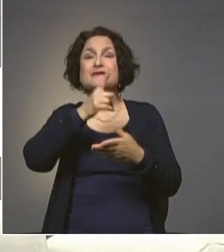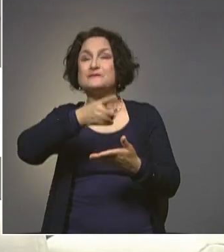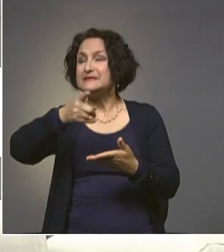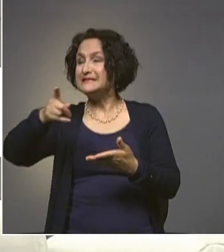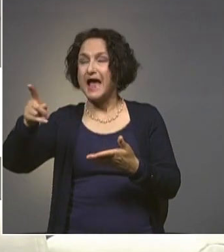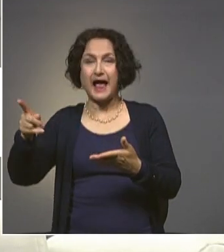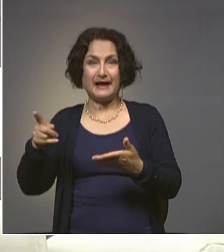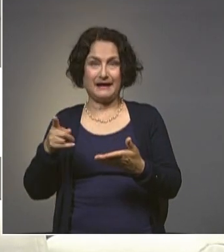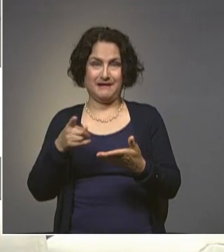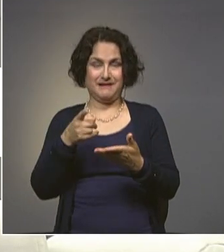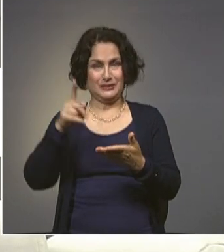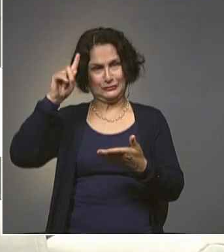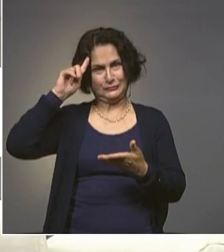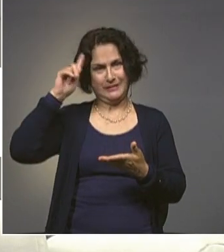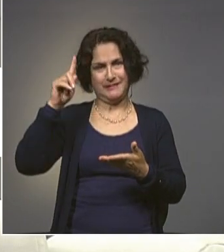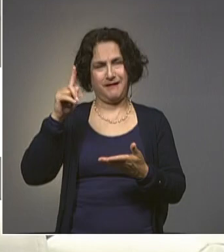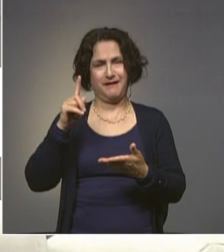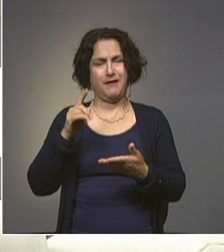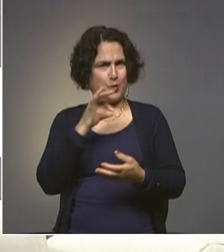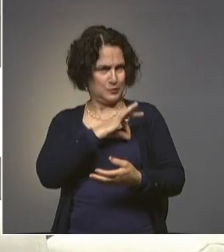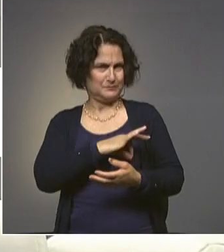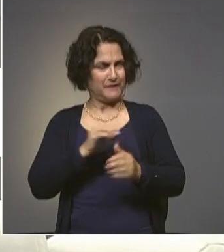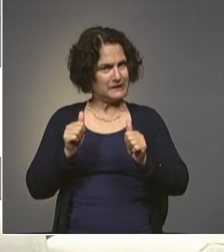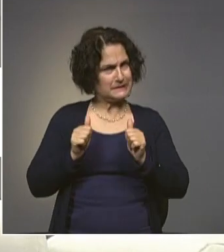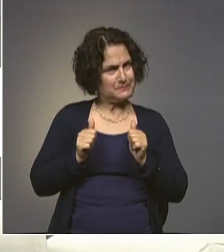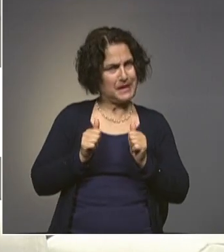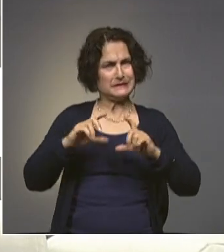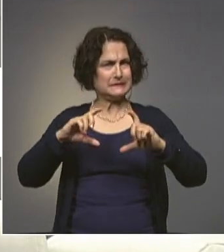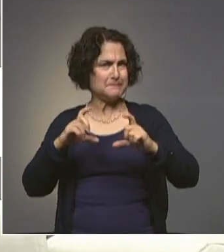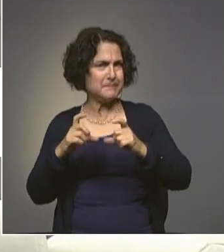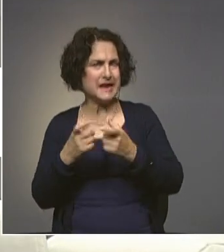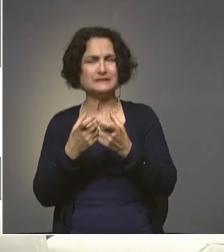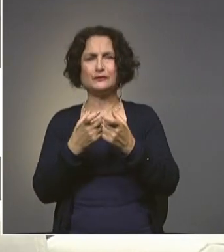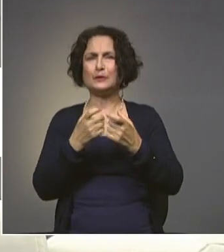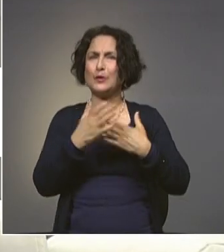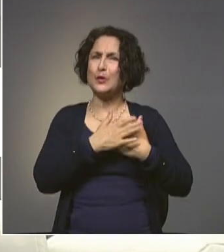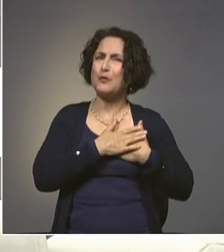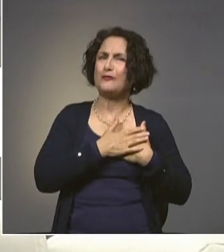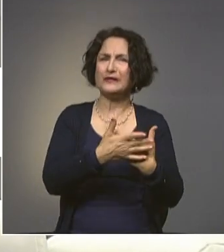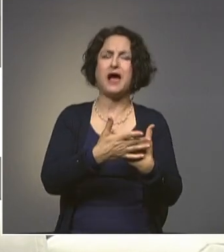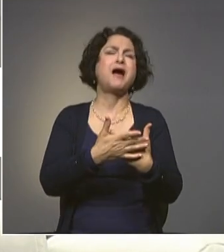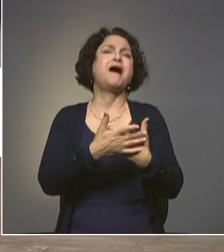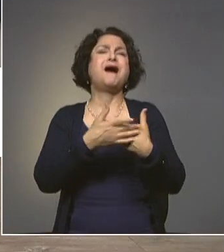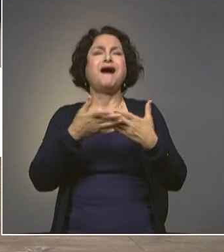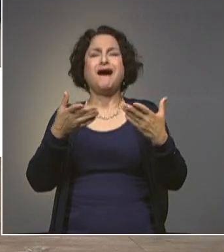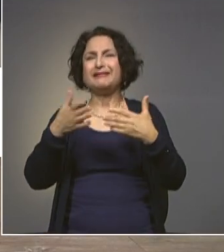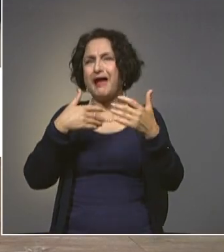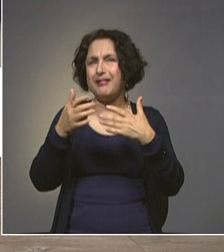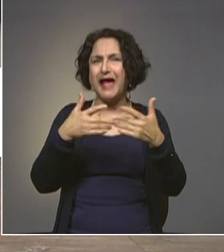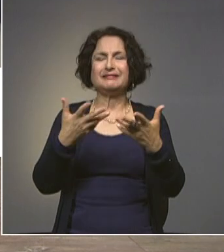опази семейството, децата си, родителството, таланта, любовта, музиката, в крайна сметка живота и